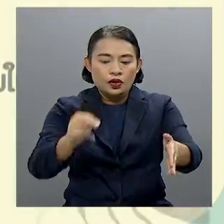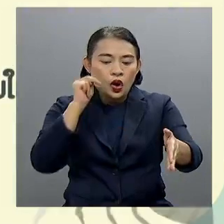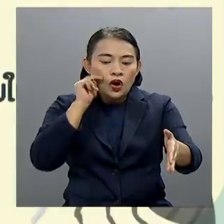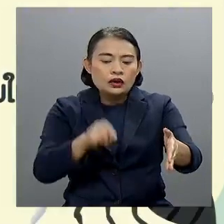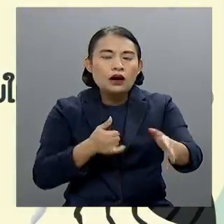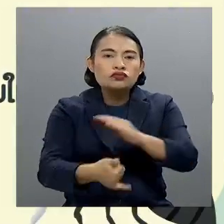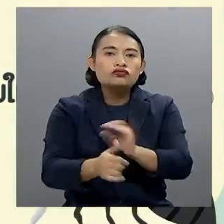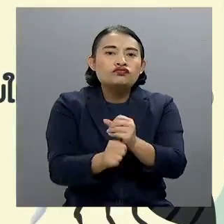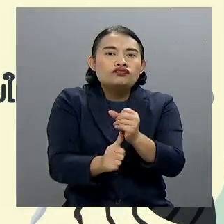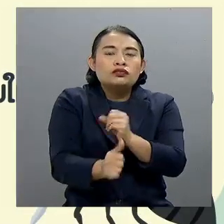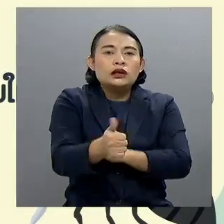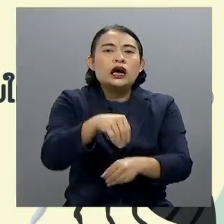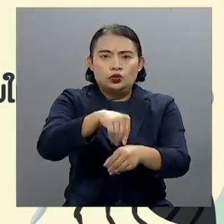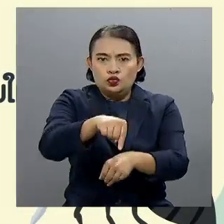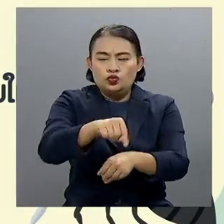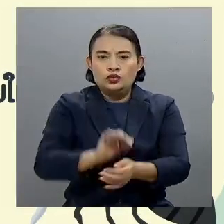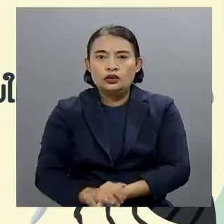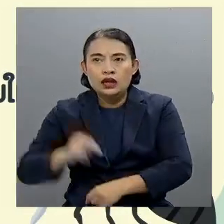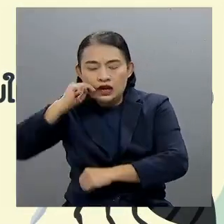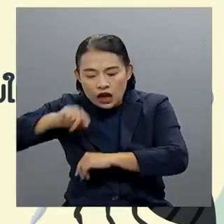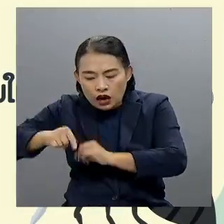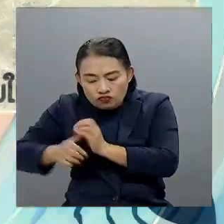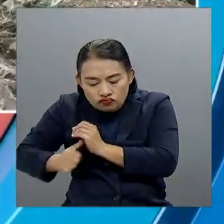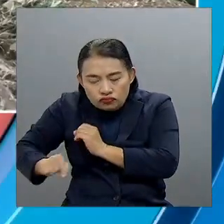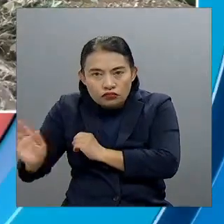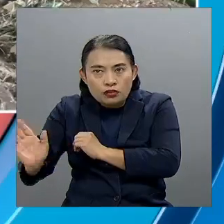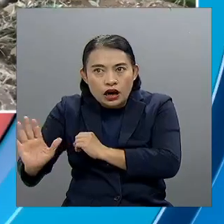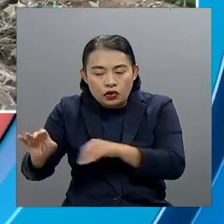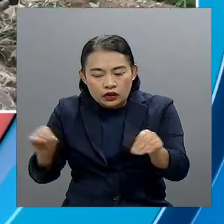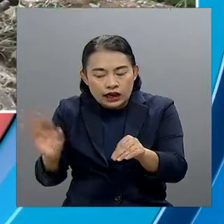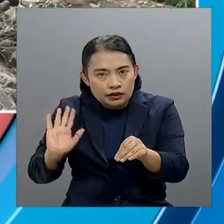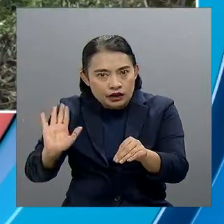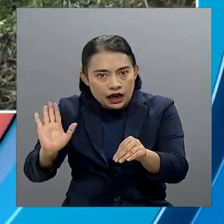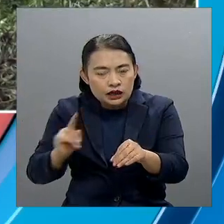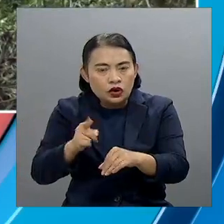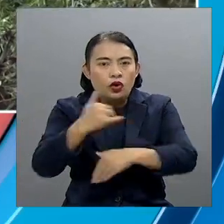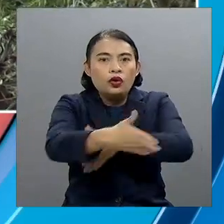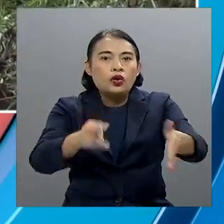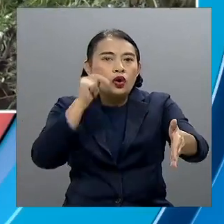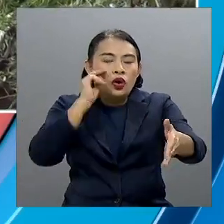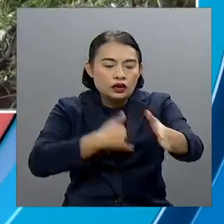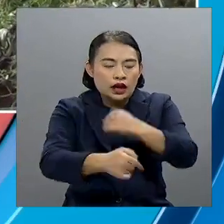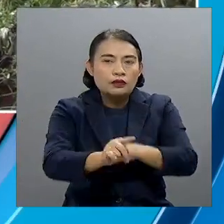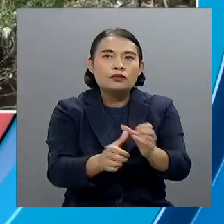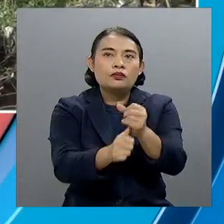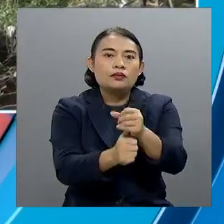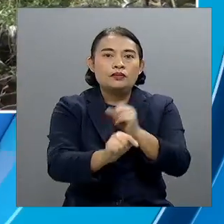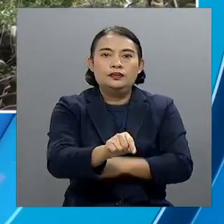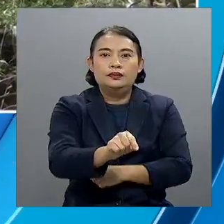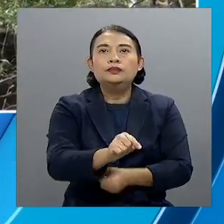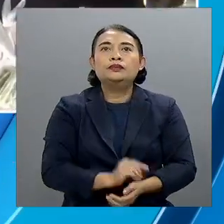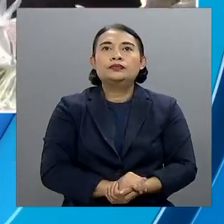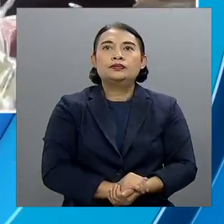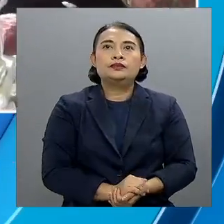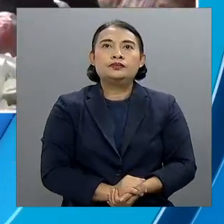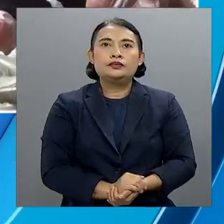มอย่าไปถ่ายในน้ำนะเพราะรู้สึกแหมใกล้ๆให้ดีเนาะสะดวกเนาะอย่างเงี้ยนะคะใช่ไหลไปคงไม่ใช่ไม่ใช่ไม่ได้ค่ะนะคะแต่ถ้าสมมติว่า